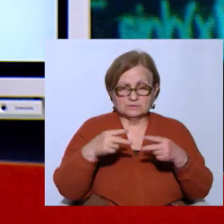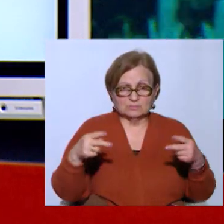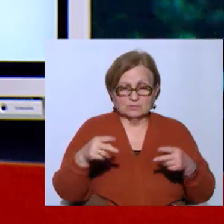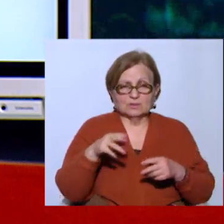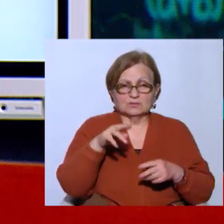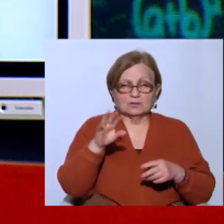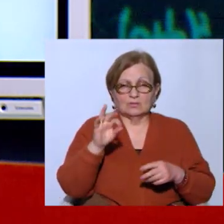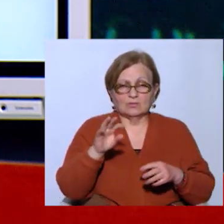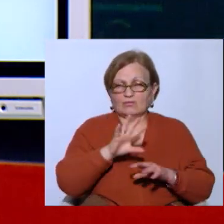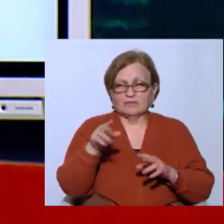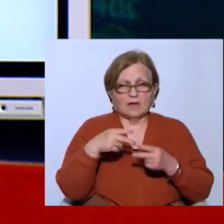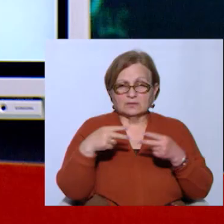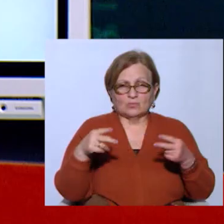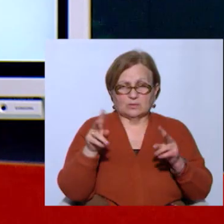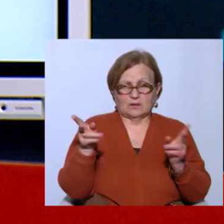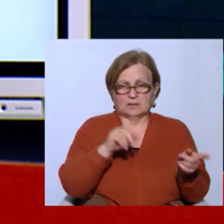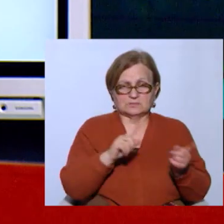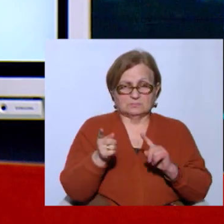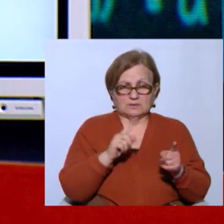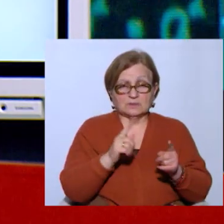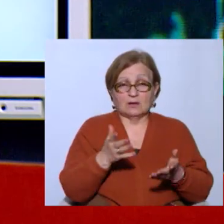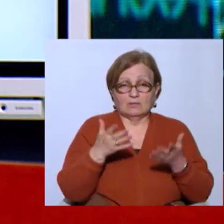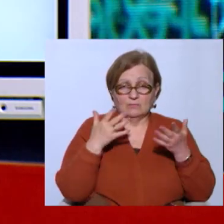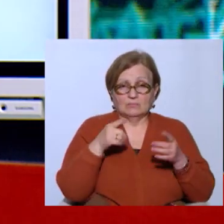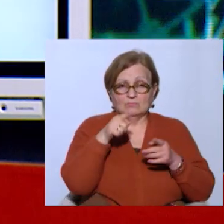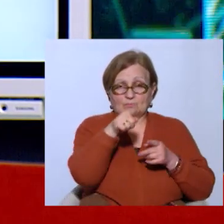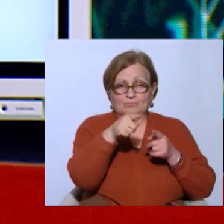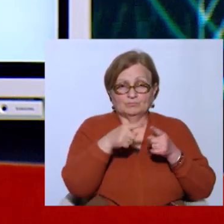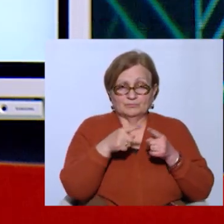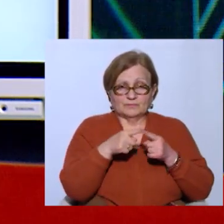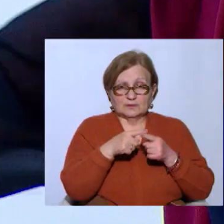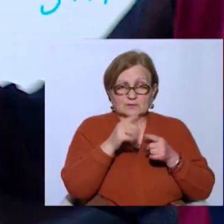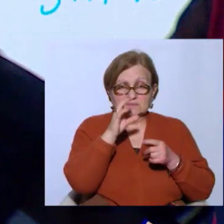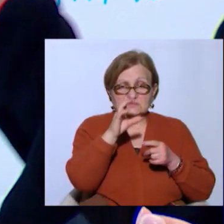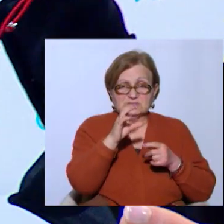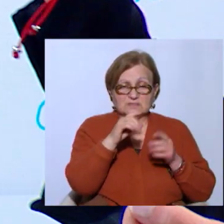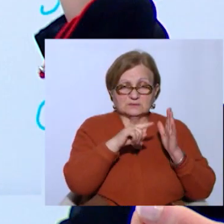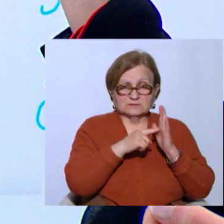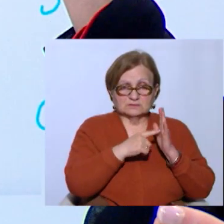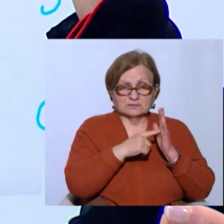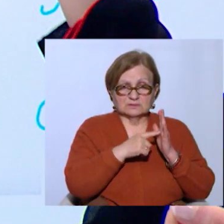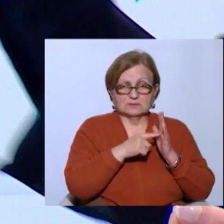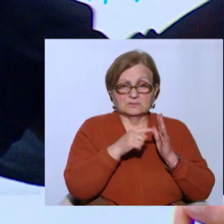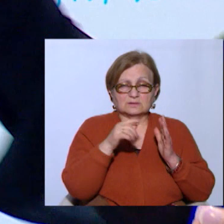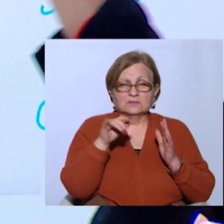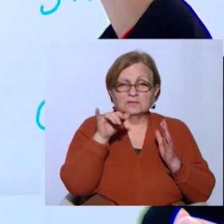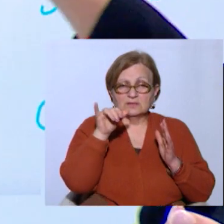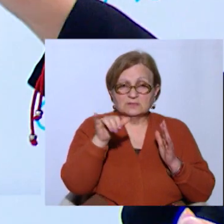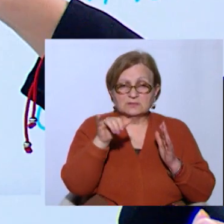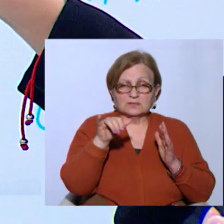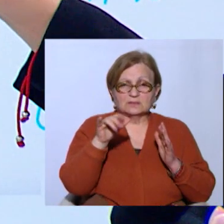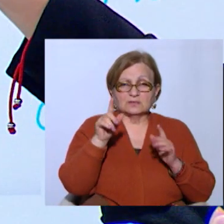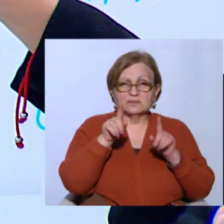და OD-ს ერთმანეთის ტოლი იქნება. ანუ გამოვიდა, რომ ამ კუთხის, აი ამ ცერტილის Y კოორდინატი იგივე არის,